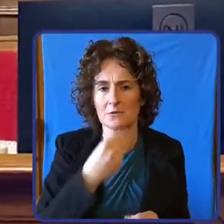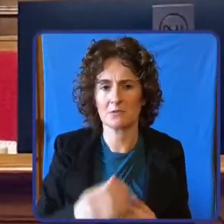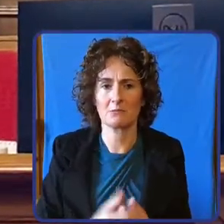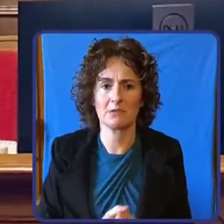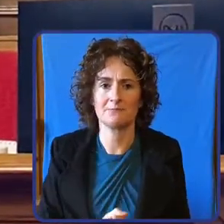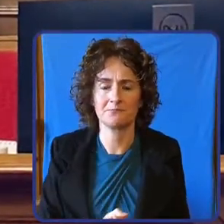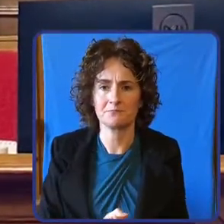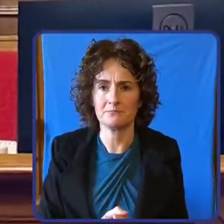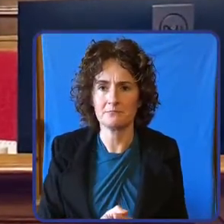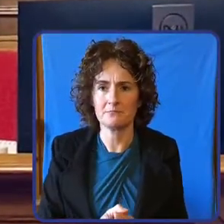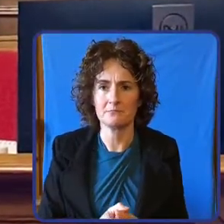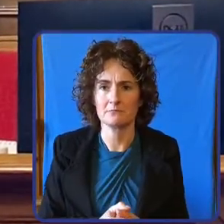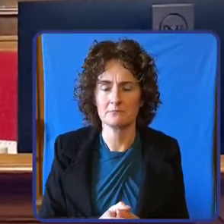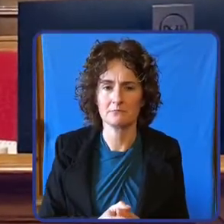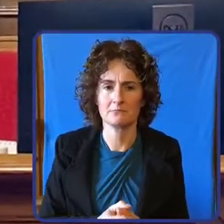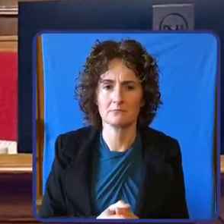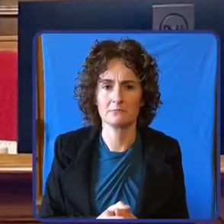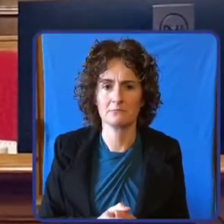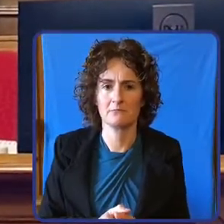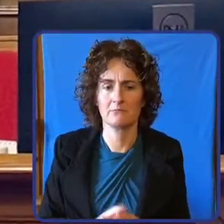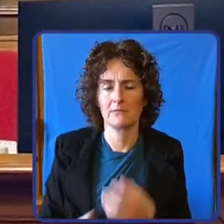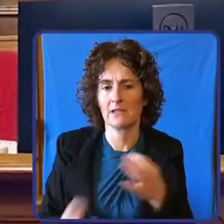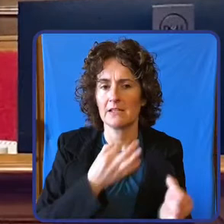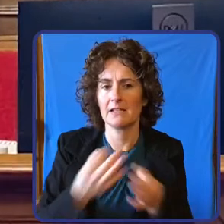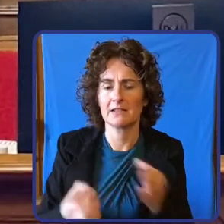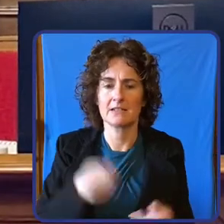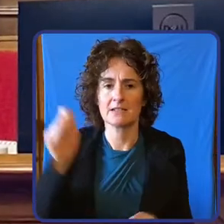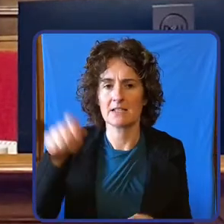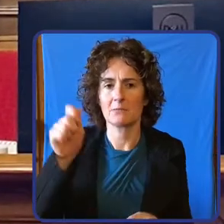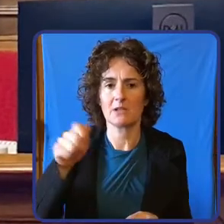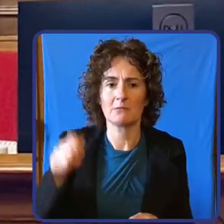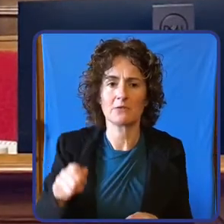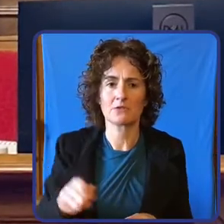Én is köszönöm. És akkor ezek után kérdezem a képviselőket,